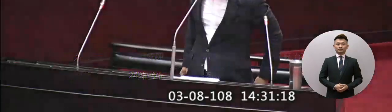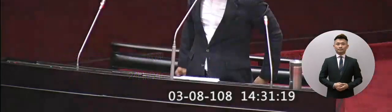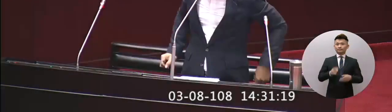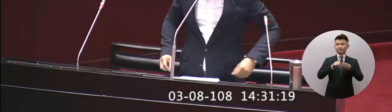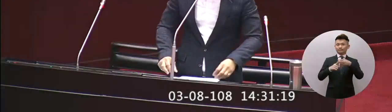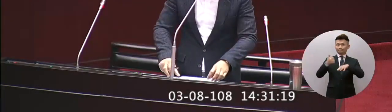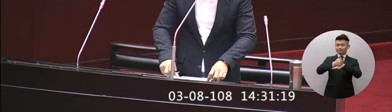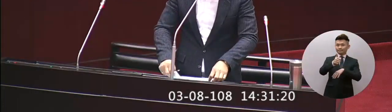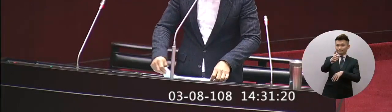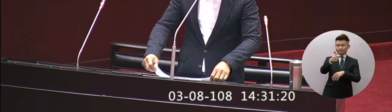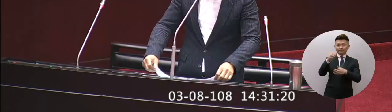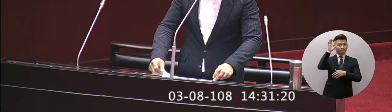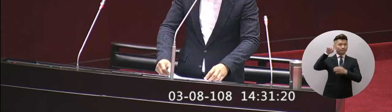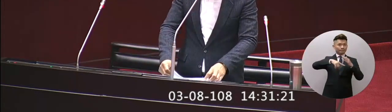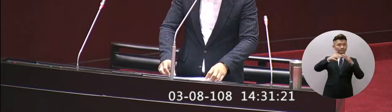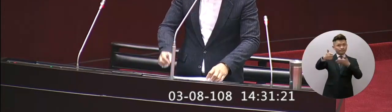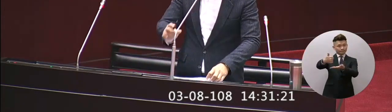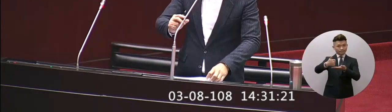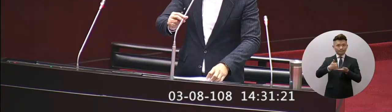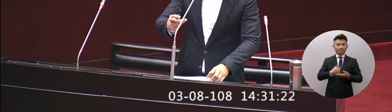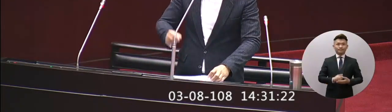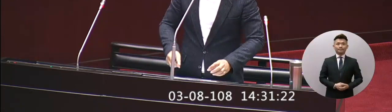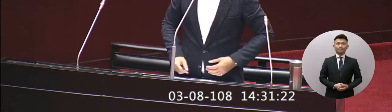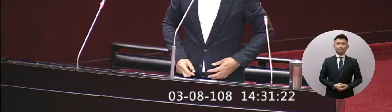謝主席 有請蘇院長請蘇院長